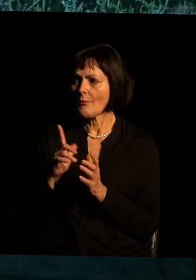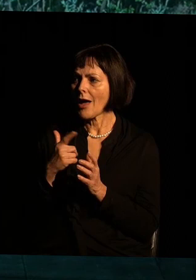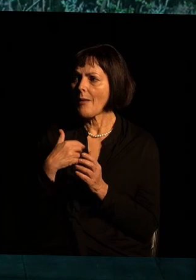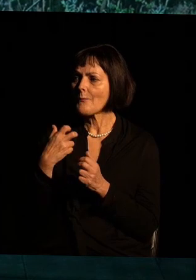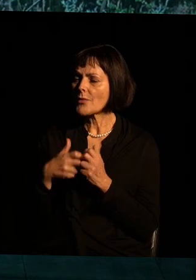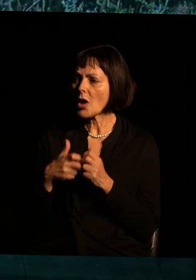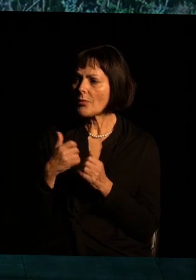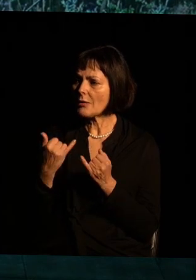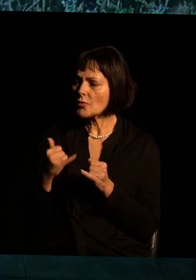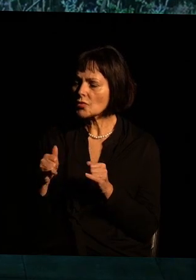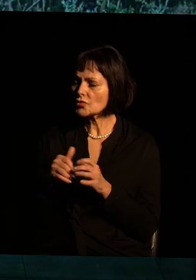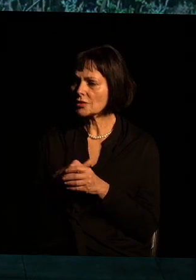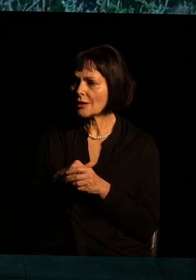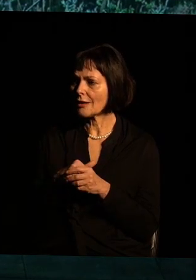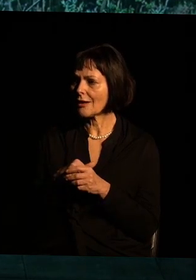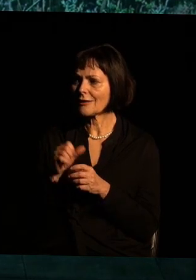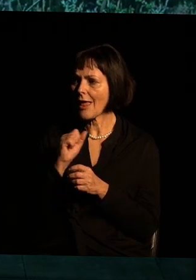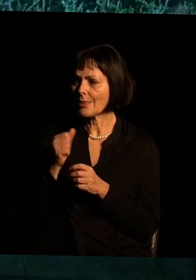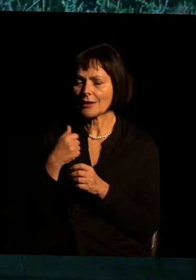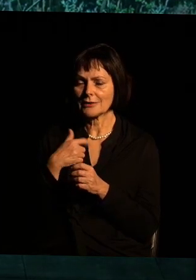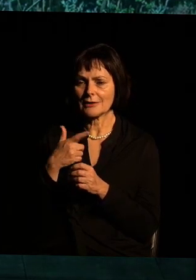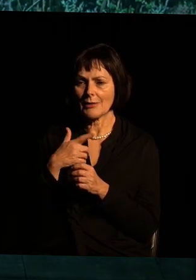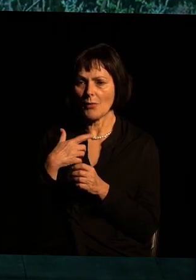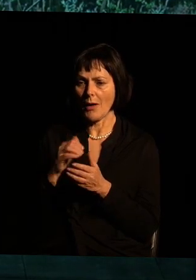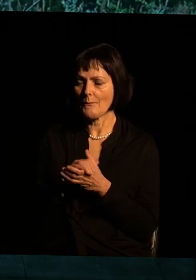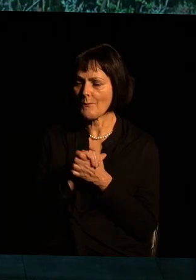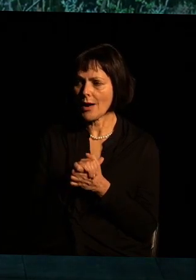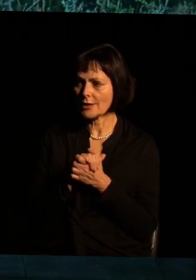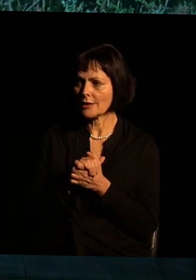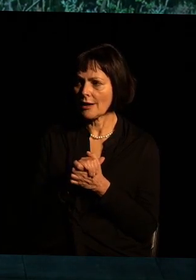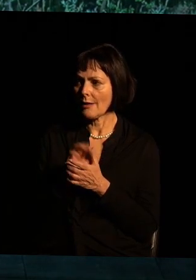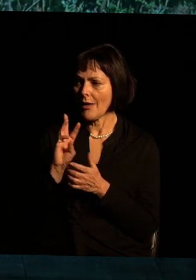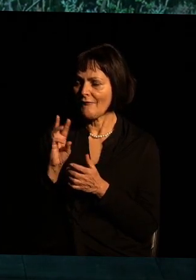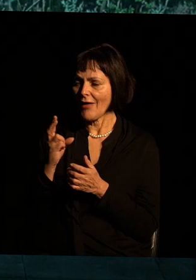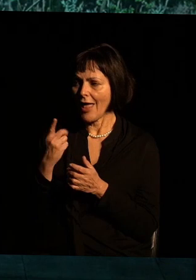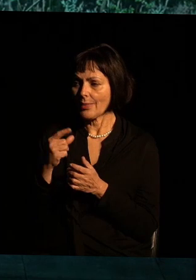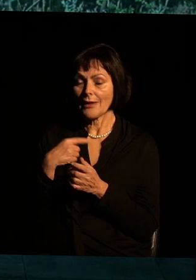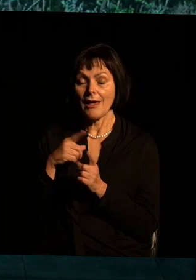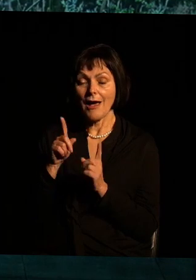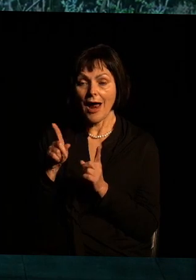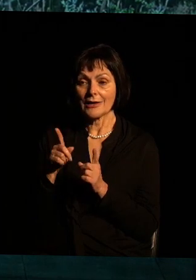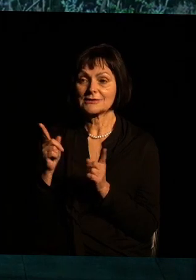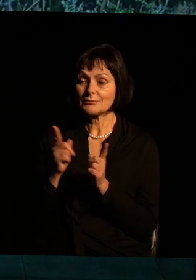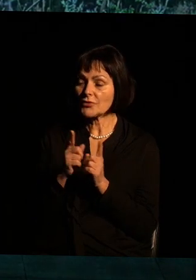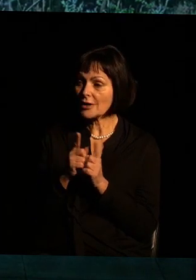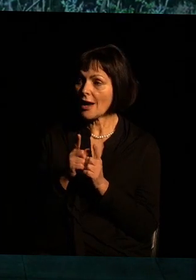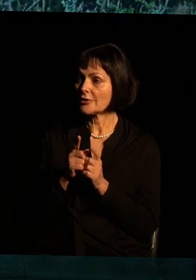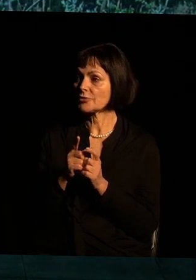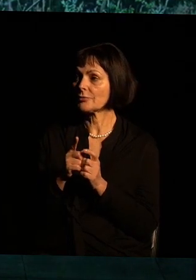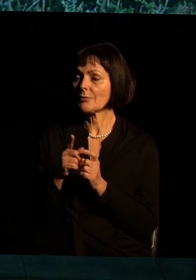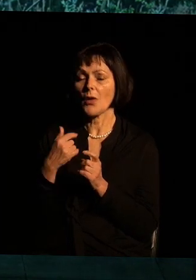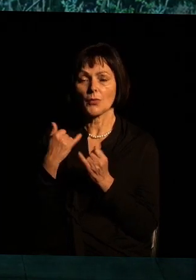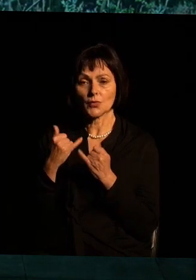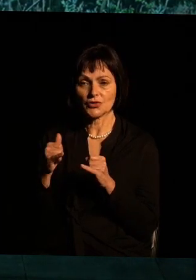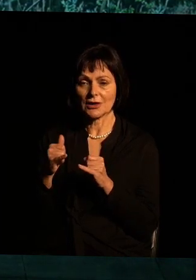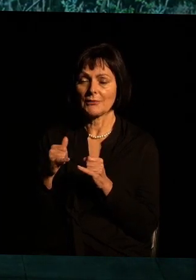różne problemy. No ja nigdy nie byłem bezpośrednim partnerem z Wandą, natomiast no, spotkaliśmy się pod